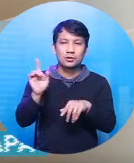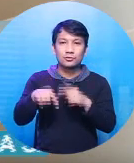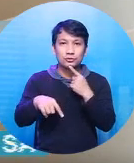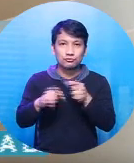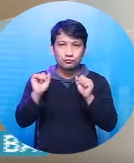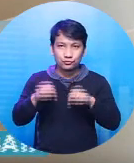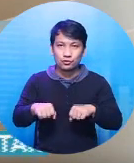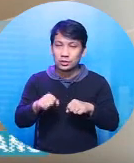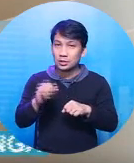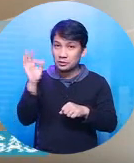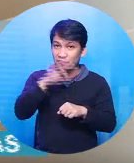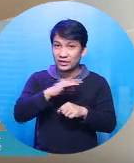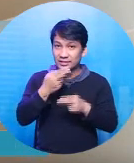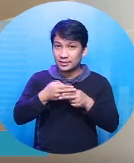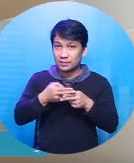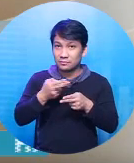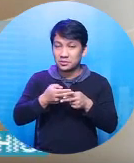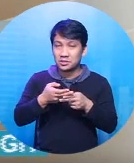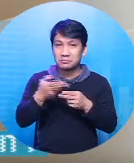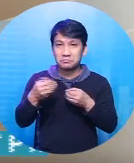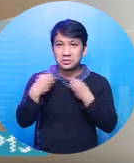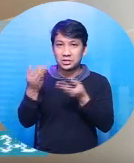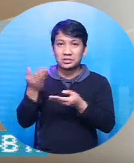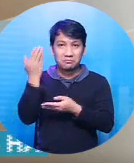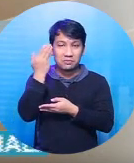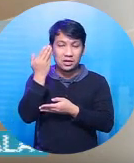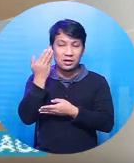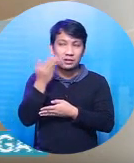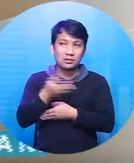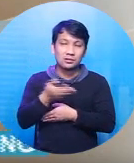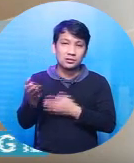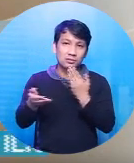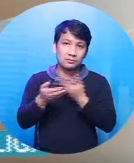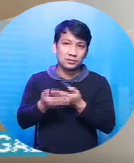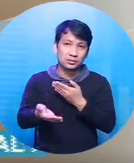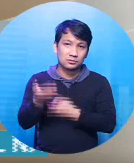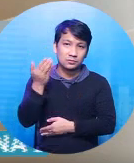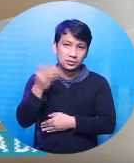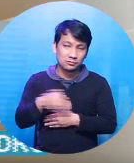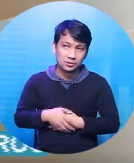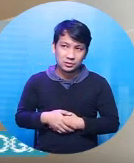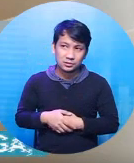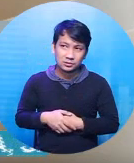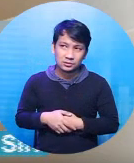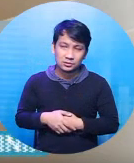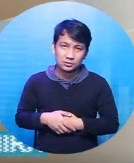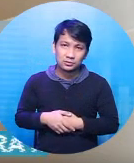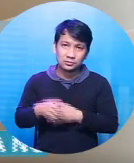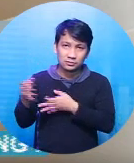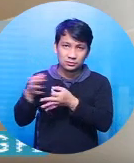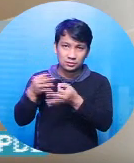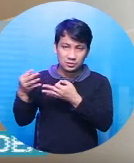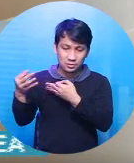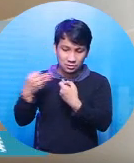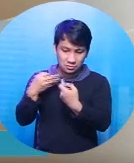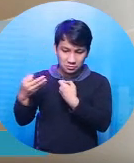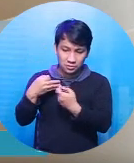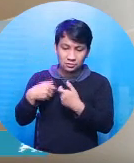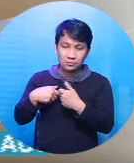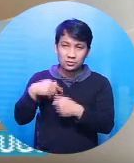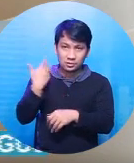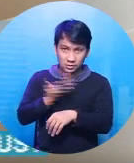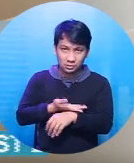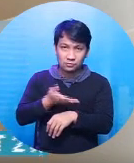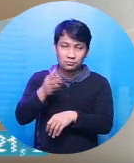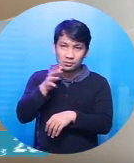to. Alias Tony, magandang umaga sa iyo. Magandang umaga, sir. Okay, naipaliwanag na sa akin ng mama mo at ng kapatid